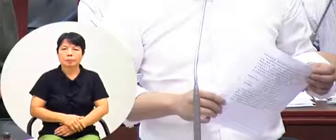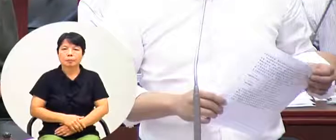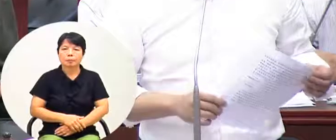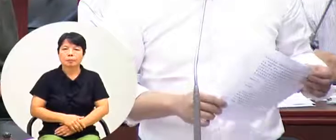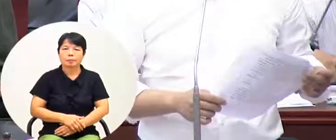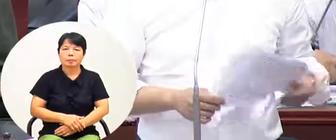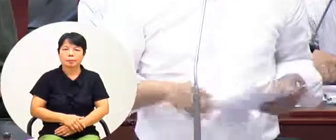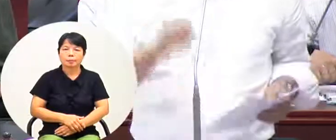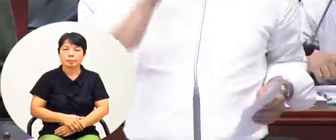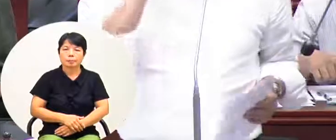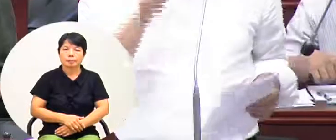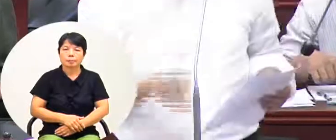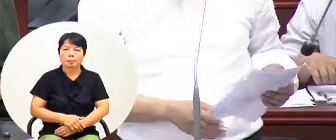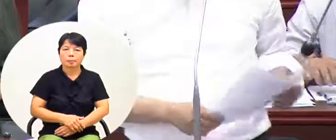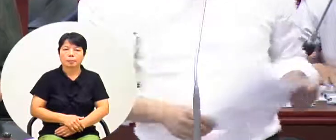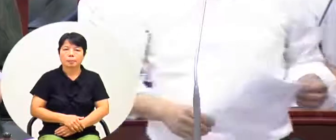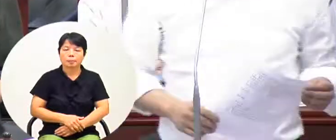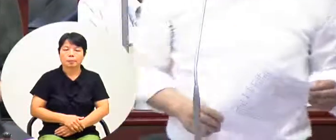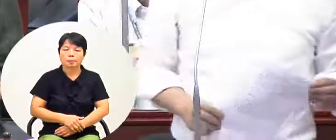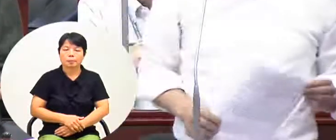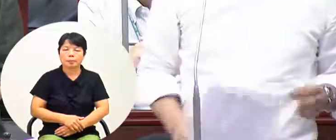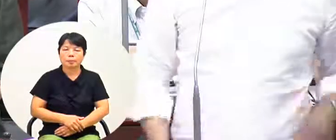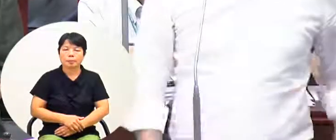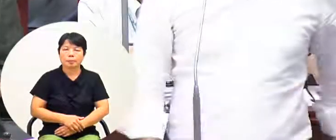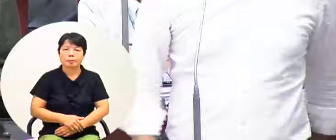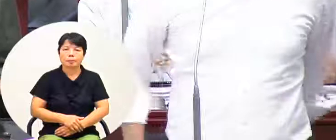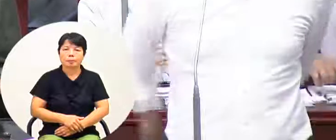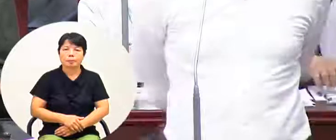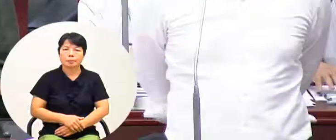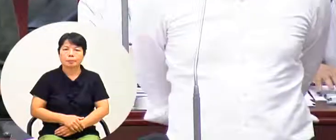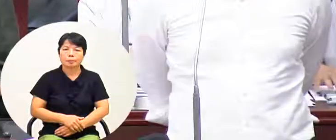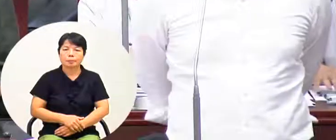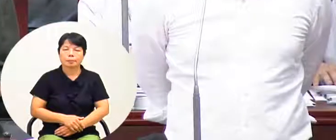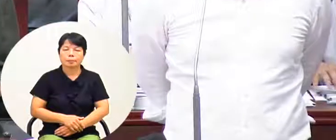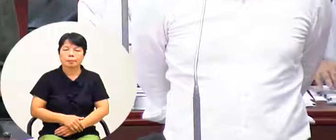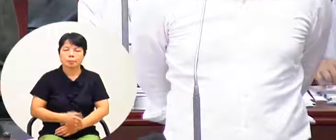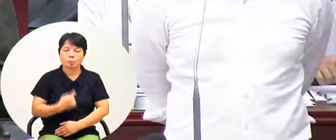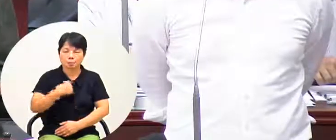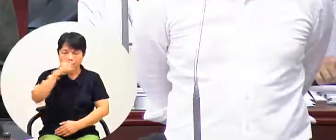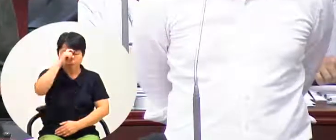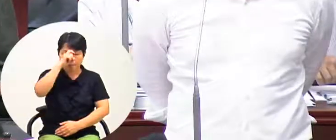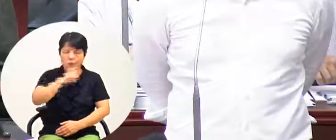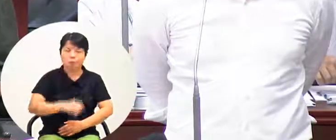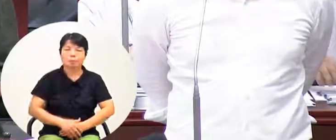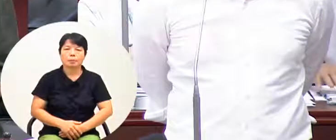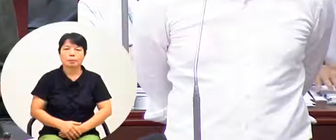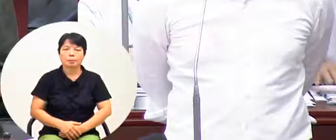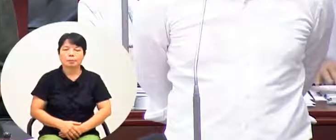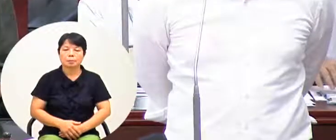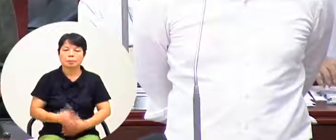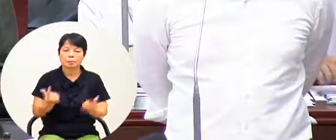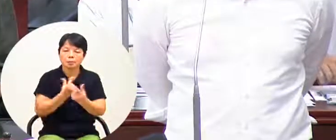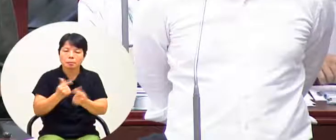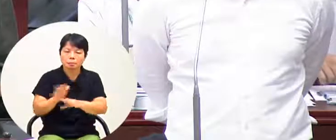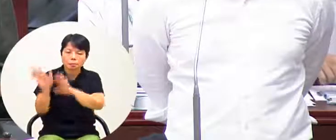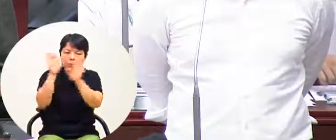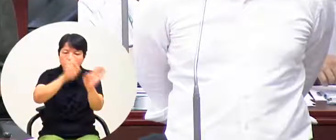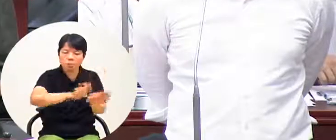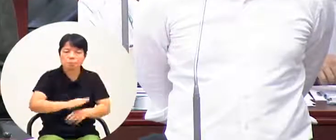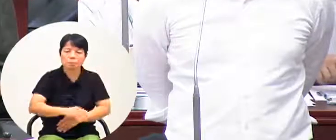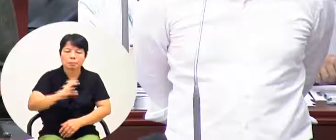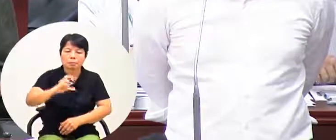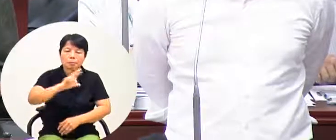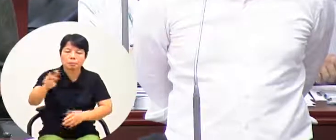再给2分钟。 好，我希望的是啊，像这样子的一个方式，帮助这些弱势的方